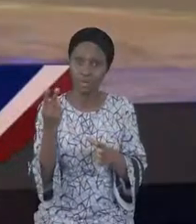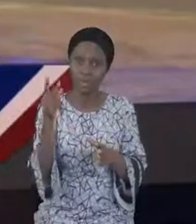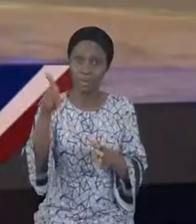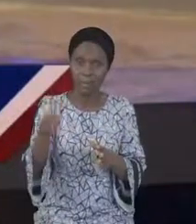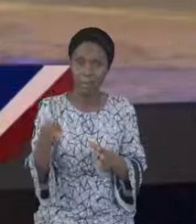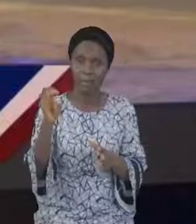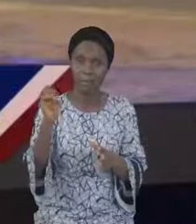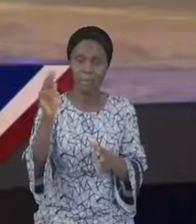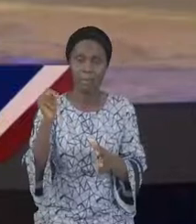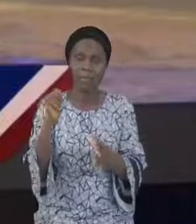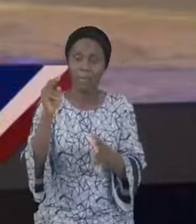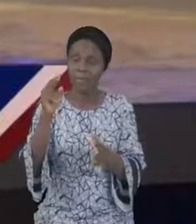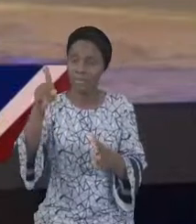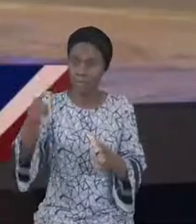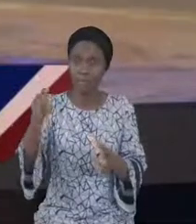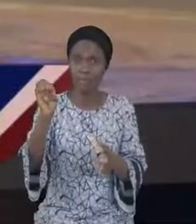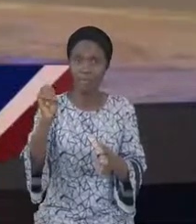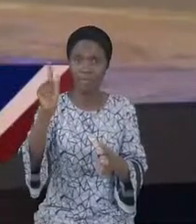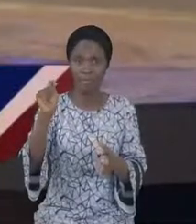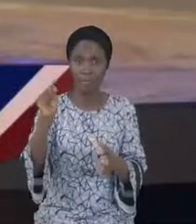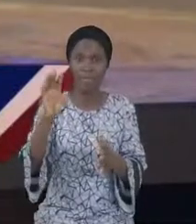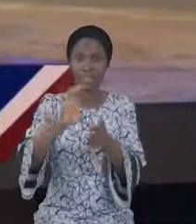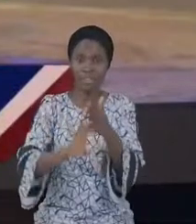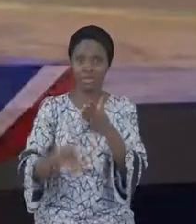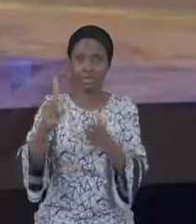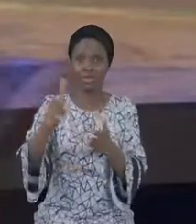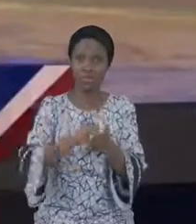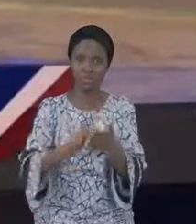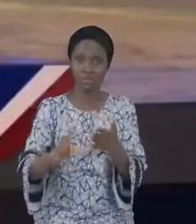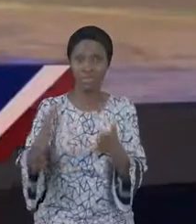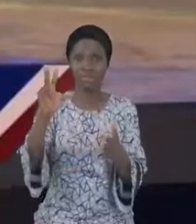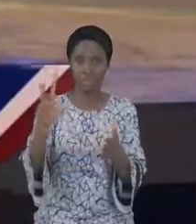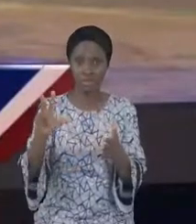Deuxième Pierre, chapitre 1. Verset 3.